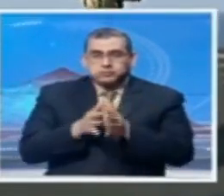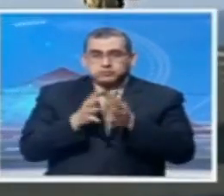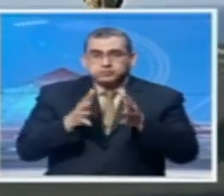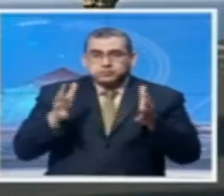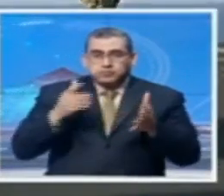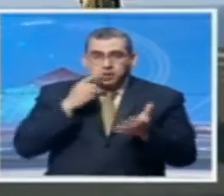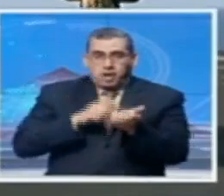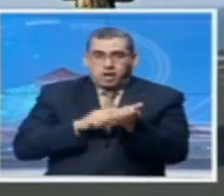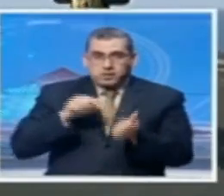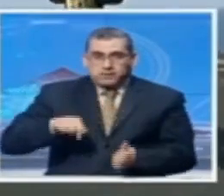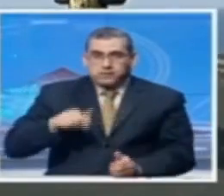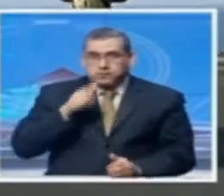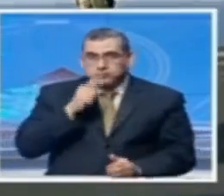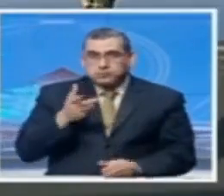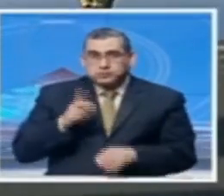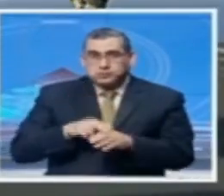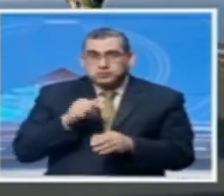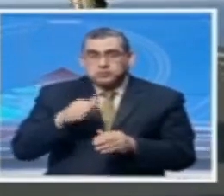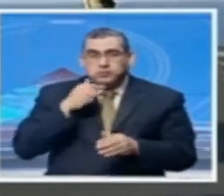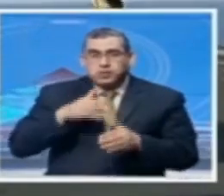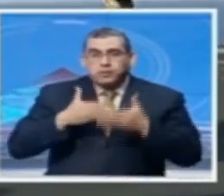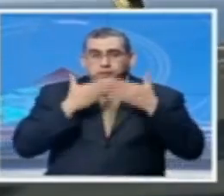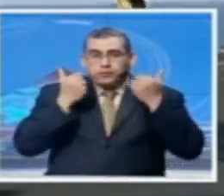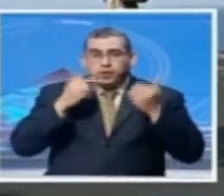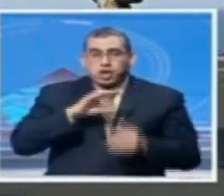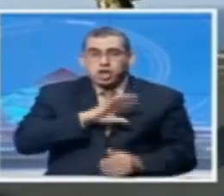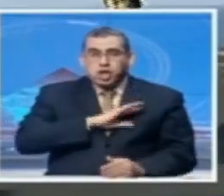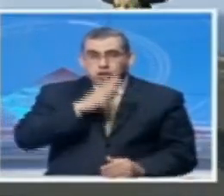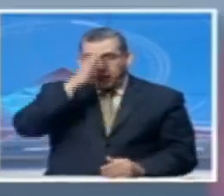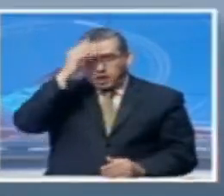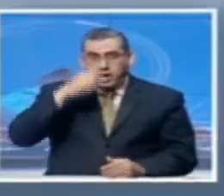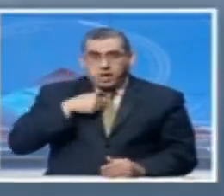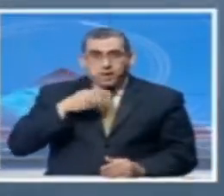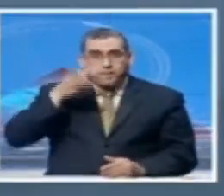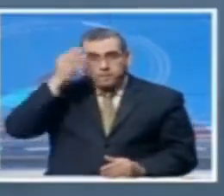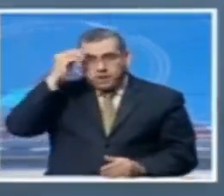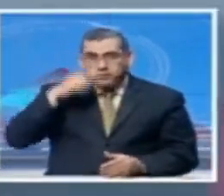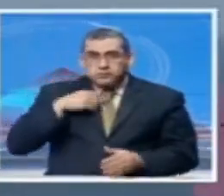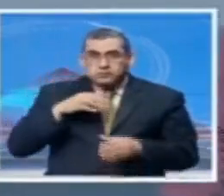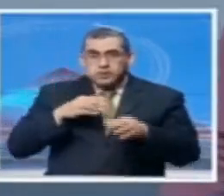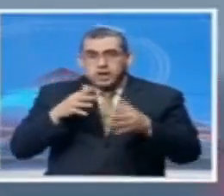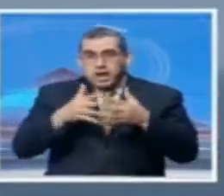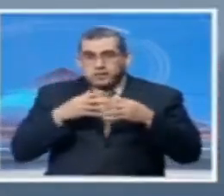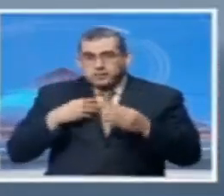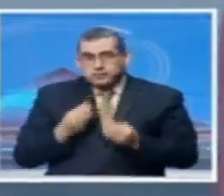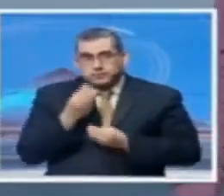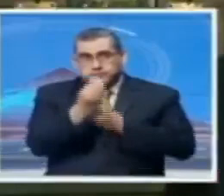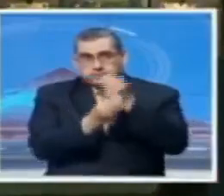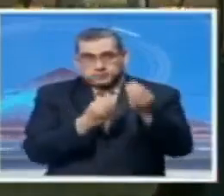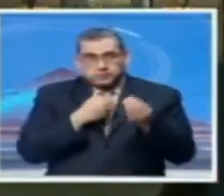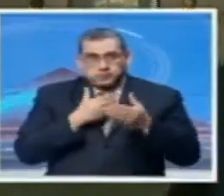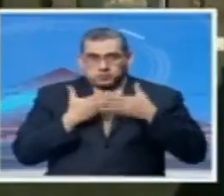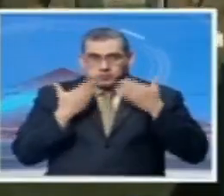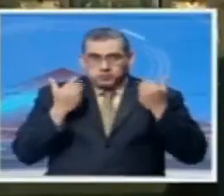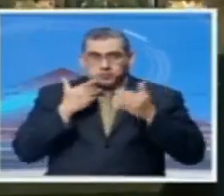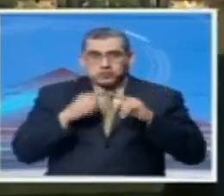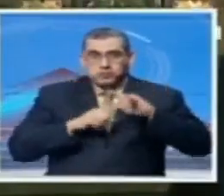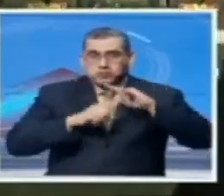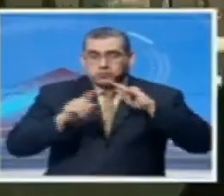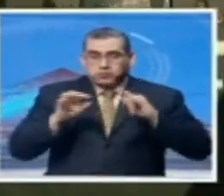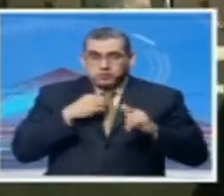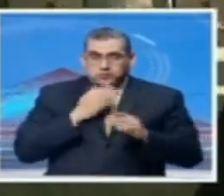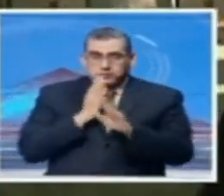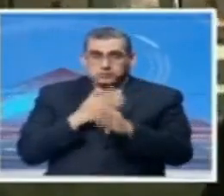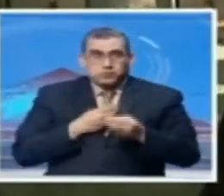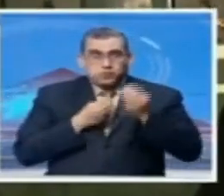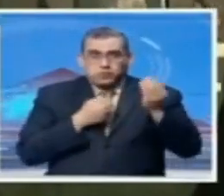في المنطقة. يأتي هذا بينما نفى الجيش العراقي تبادل المعلومات مع واشنطن حول الضربة الجوية داخل